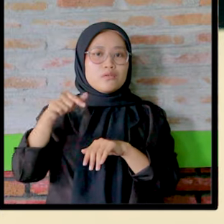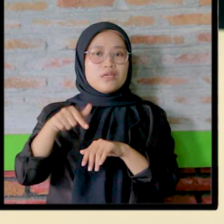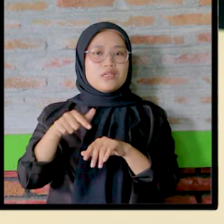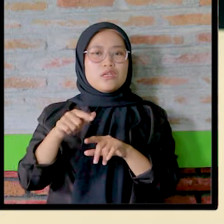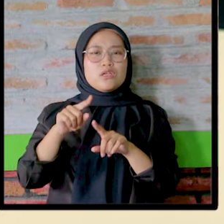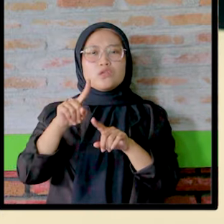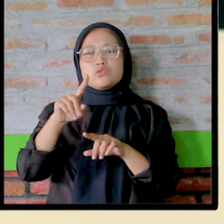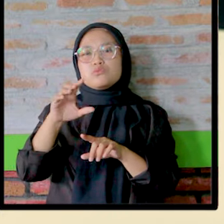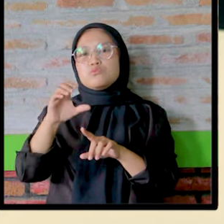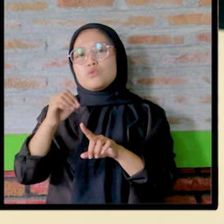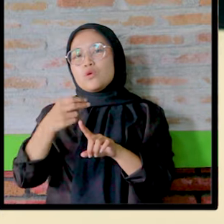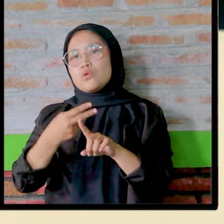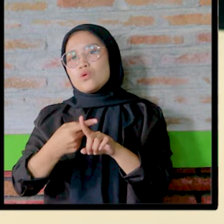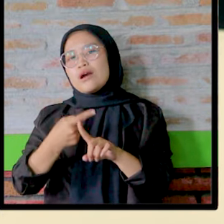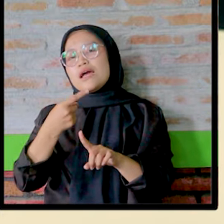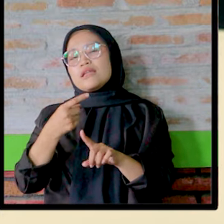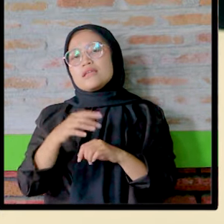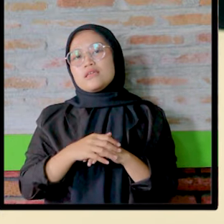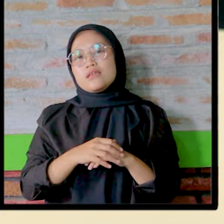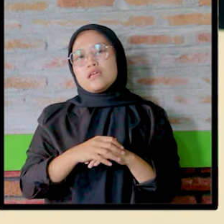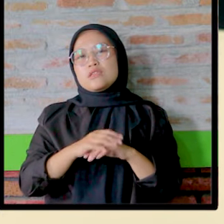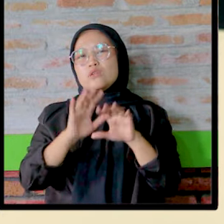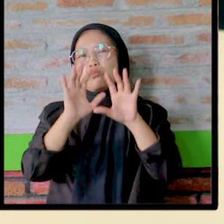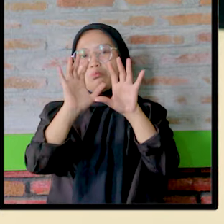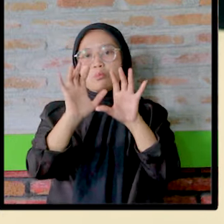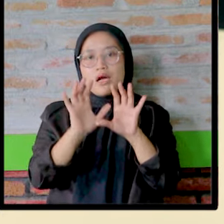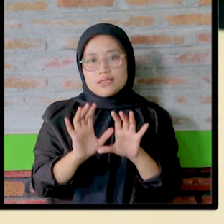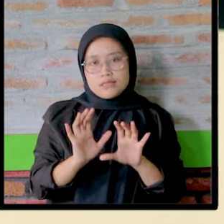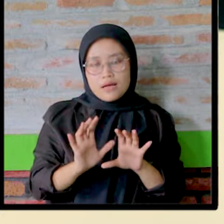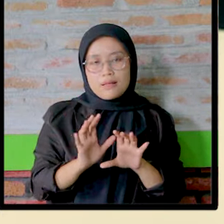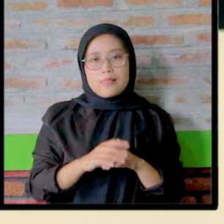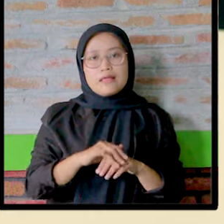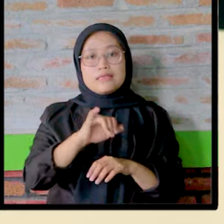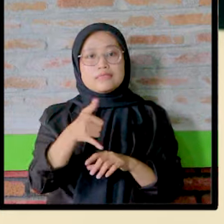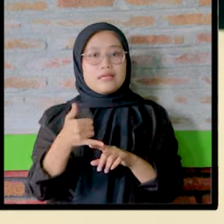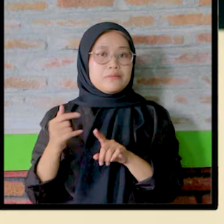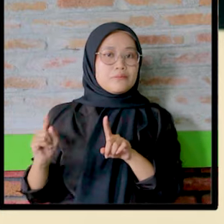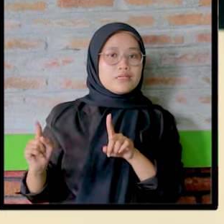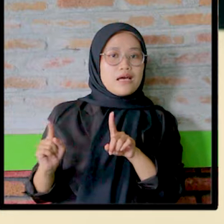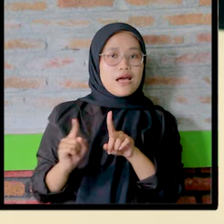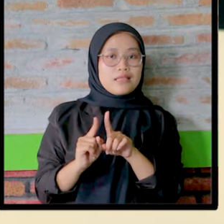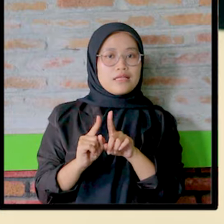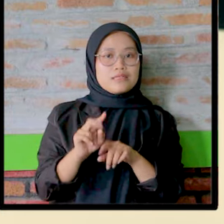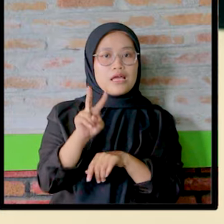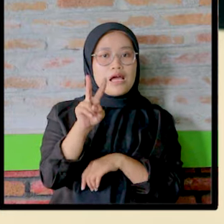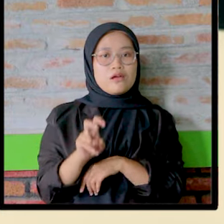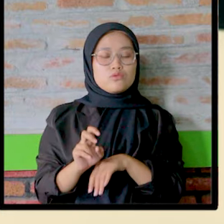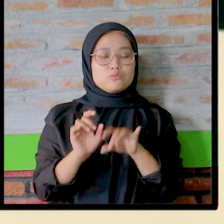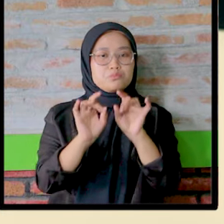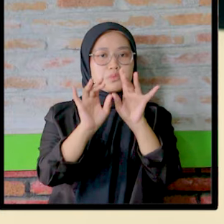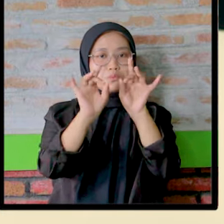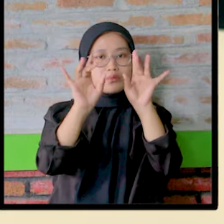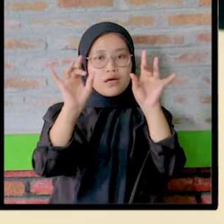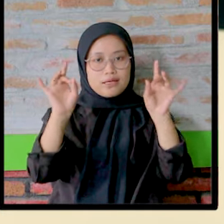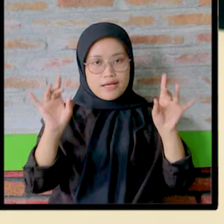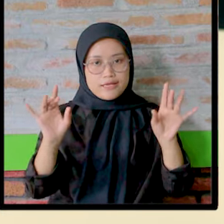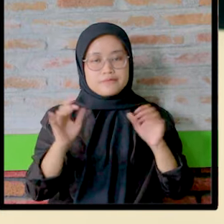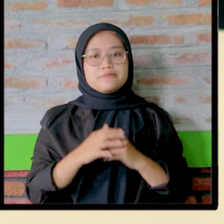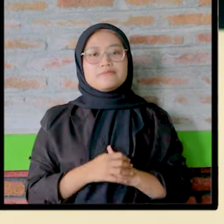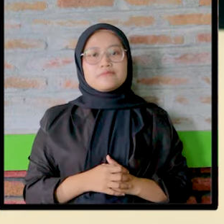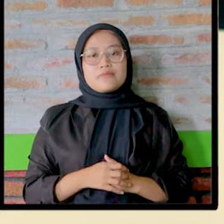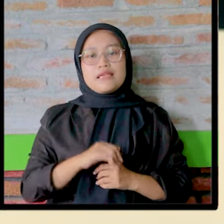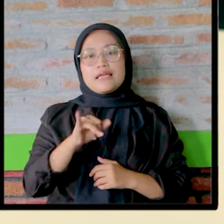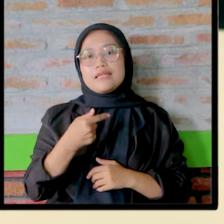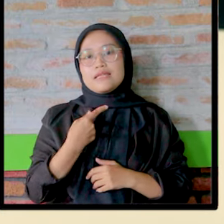10 10 kali multinya e sehingga pendekatannya harus dengan berbagai hal gitu Jadi kita